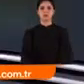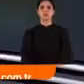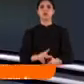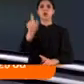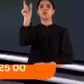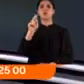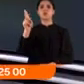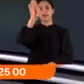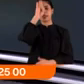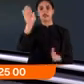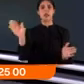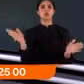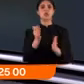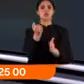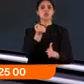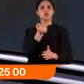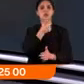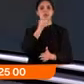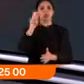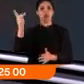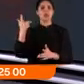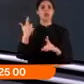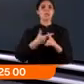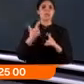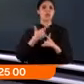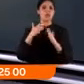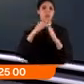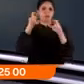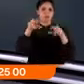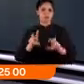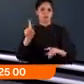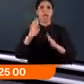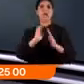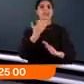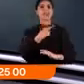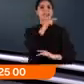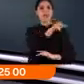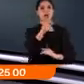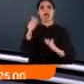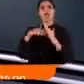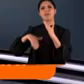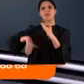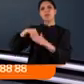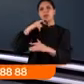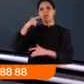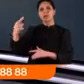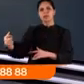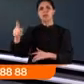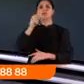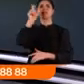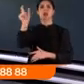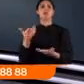Murat Yaraşır İstanbul Küçükçekmece'deki dairede kiracı olarak oturuyordu. Ev sahibi bir süre önce evden çıkmasını istedi ancak Yaraşır buna